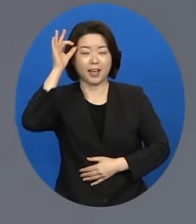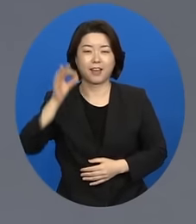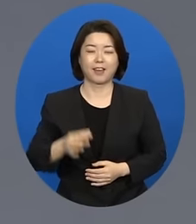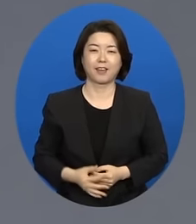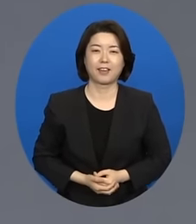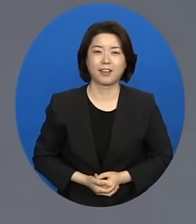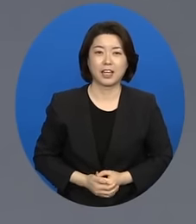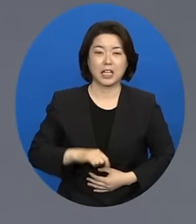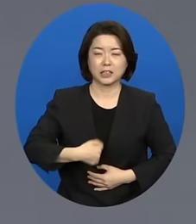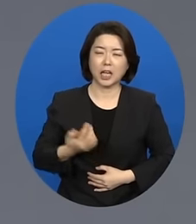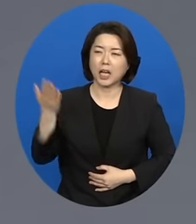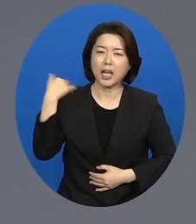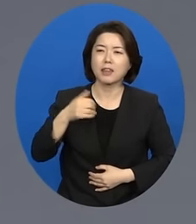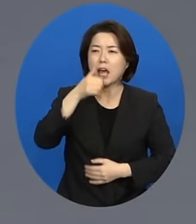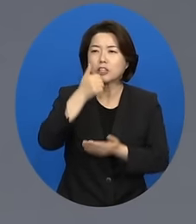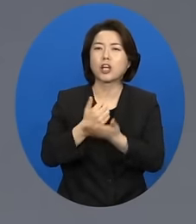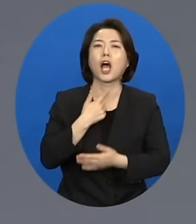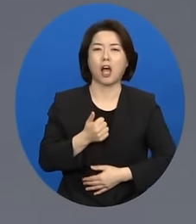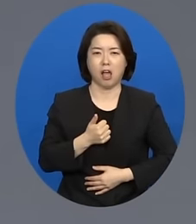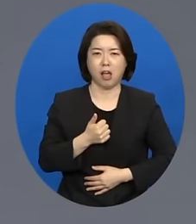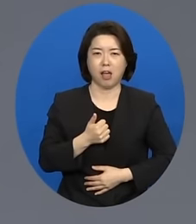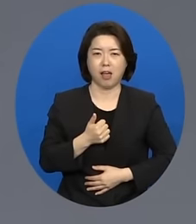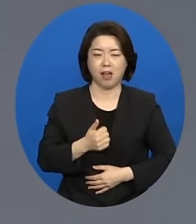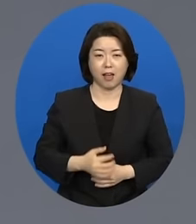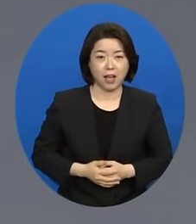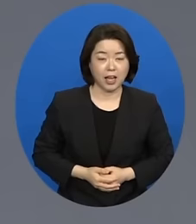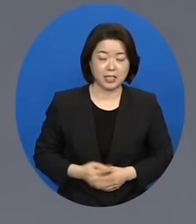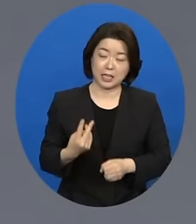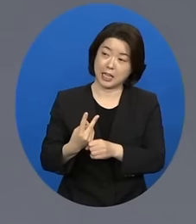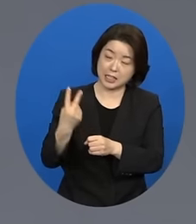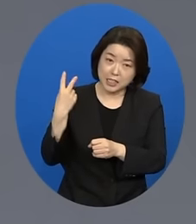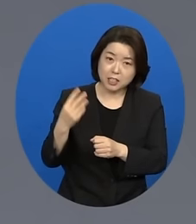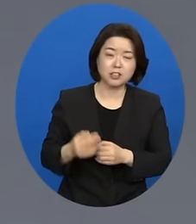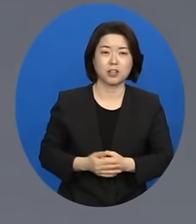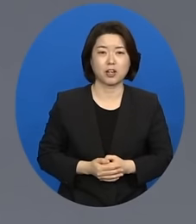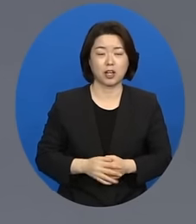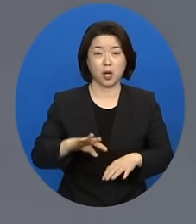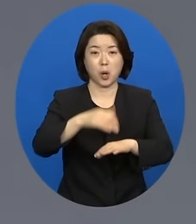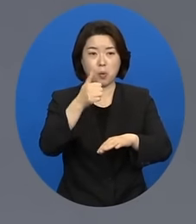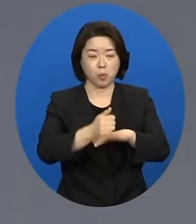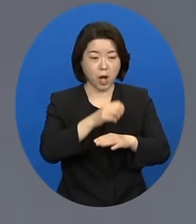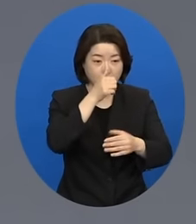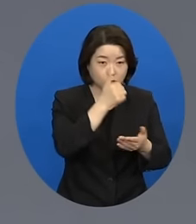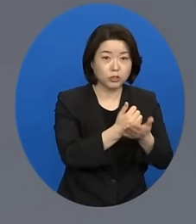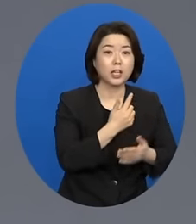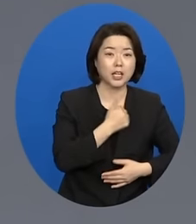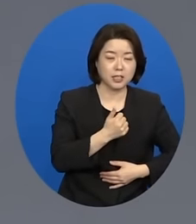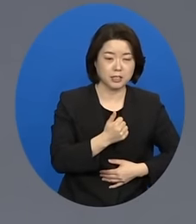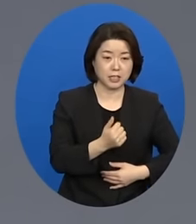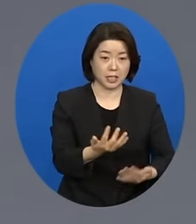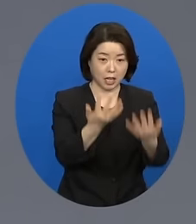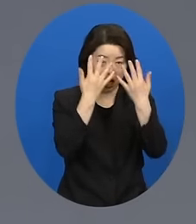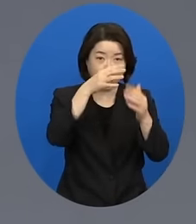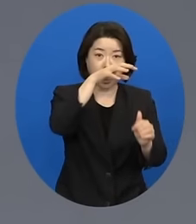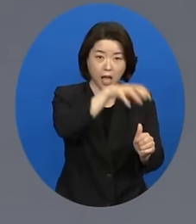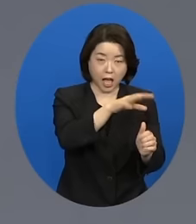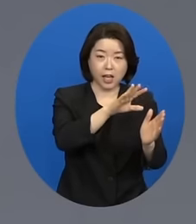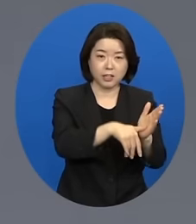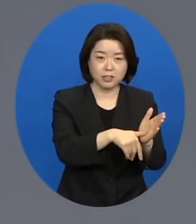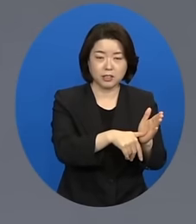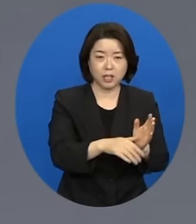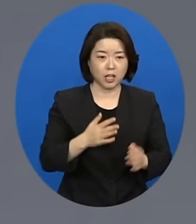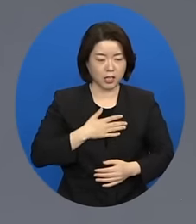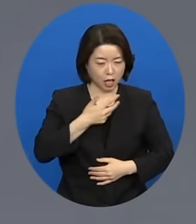그러면서 자기가 죄를 지었다는 거예요. 뭐냐 그랬더니 자기가 2년 전에 왕계 범죄하여 감옥에 갇혔을 때 그때